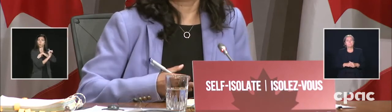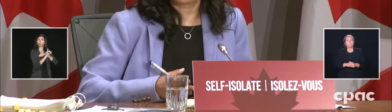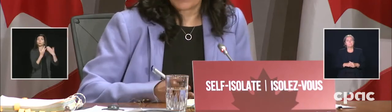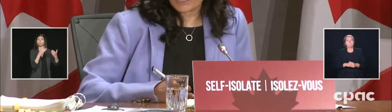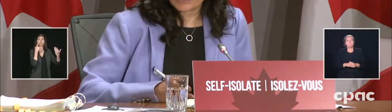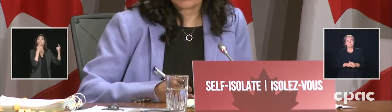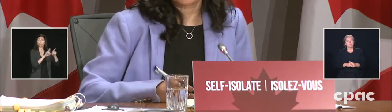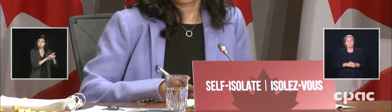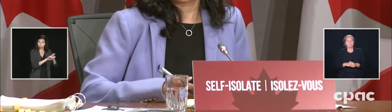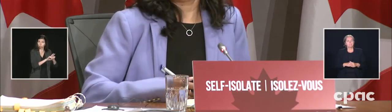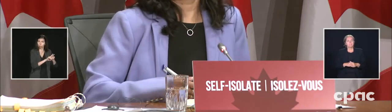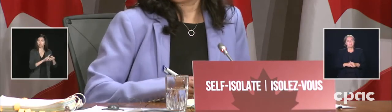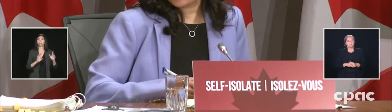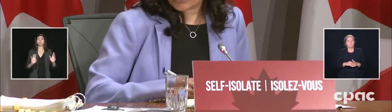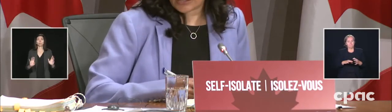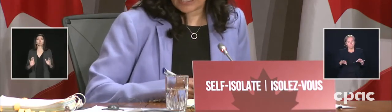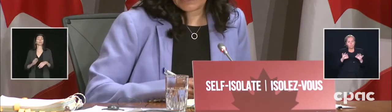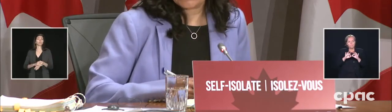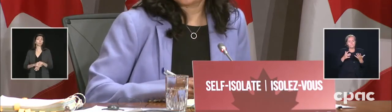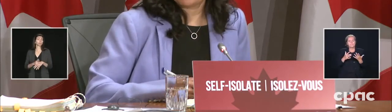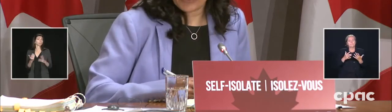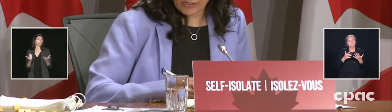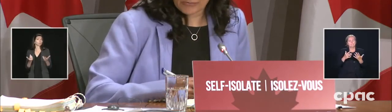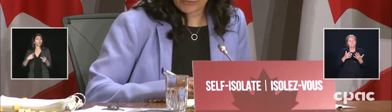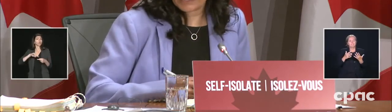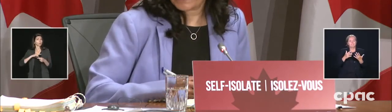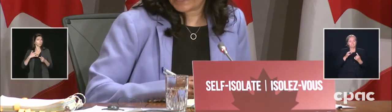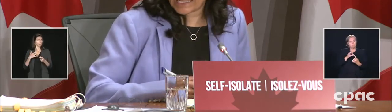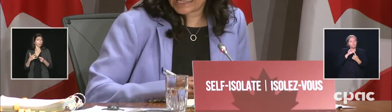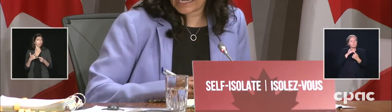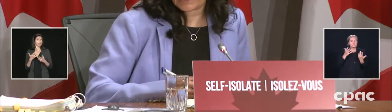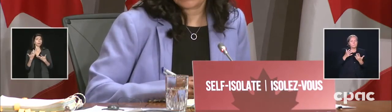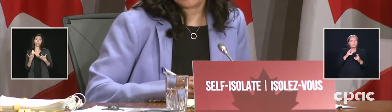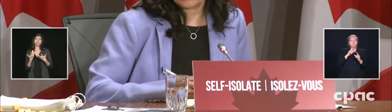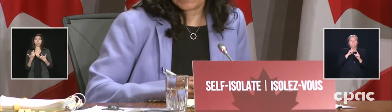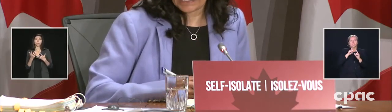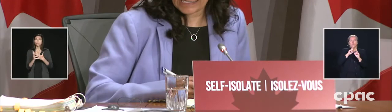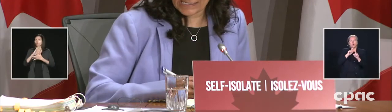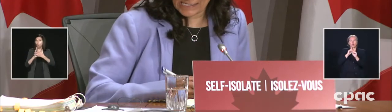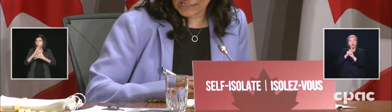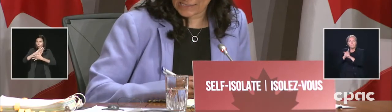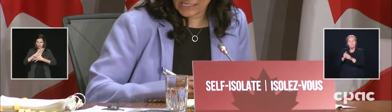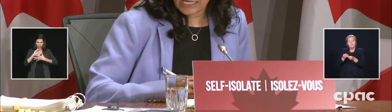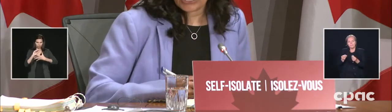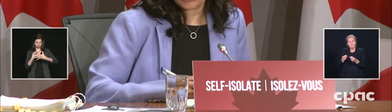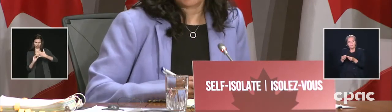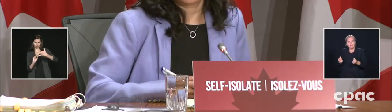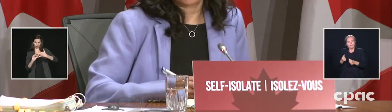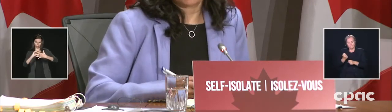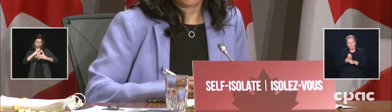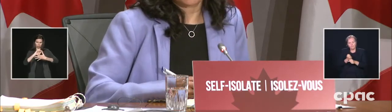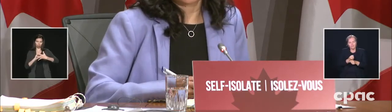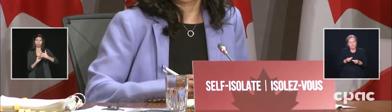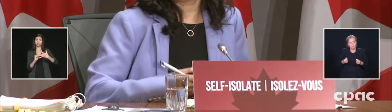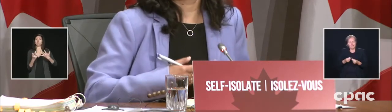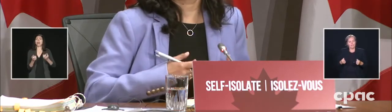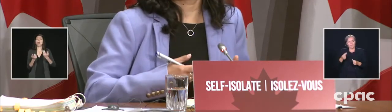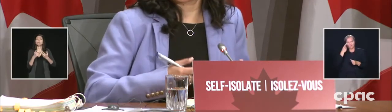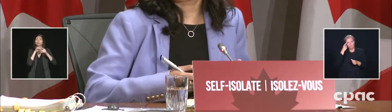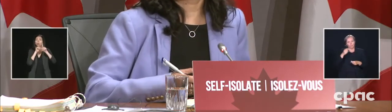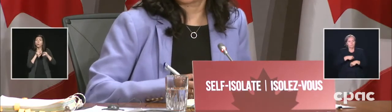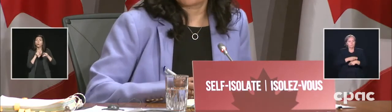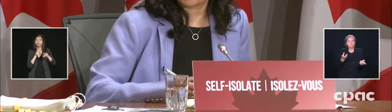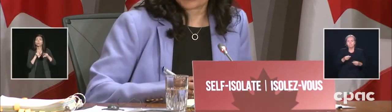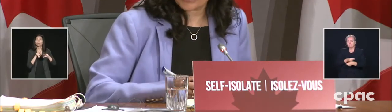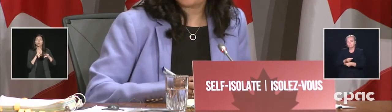pour avoir les autres, l'équipement pour les Canadiens et les Canadiennes. Donc, c'est